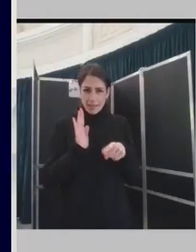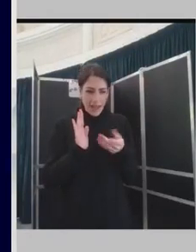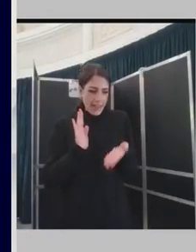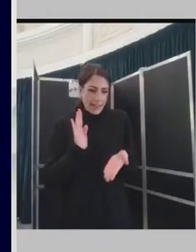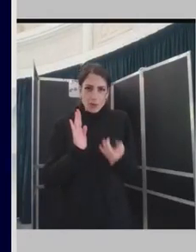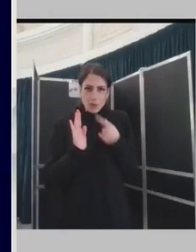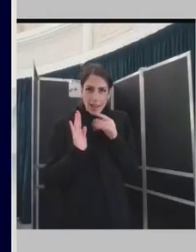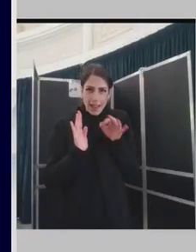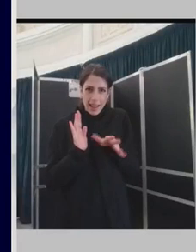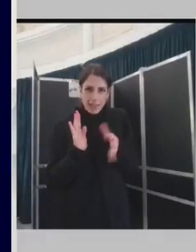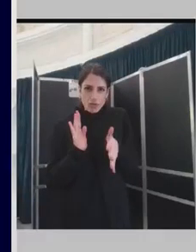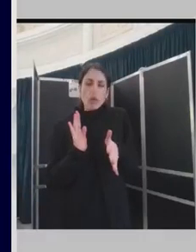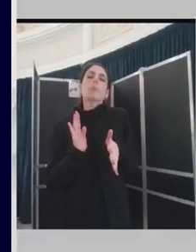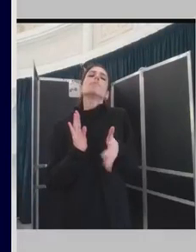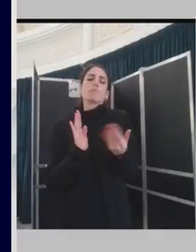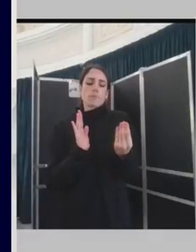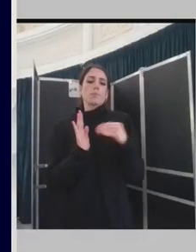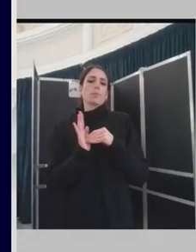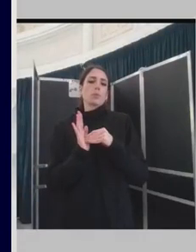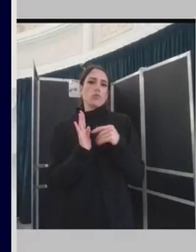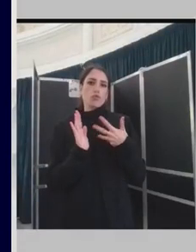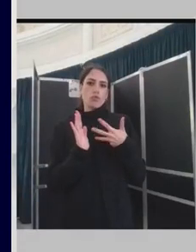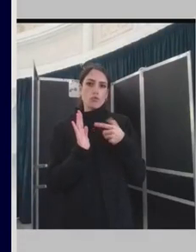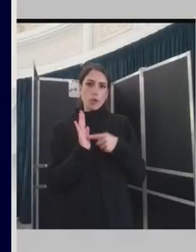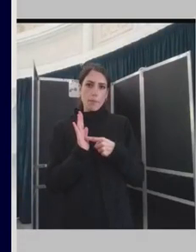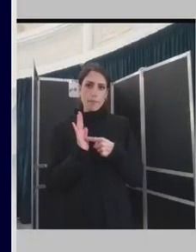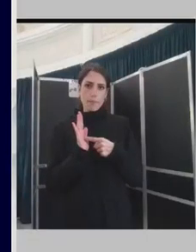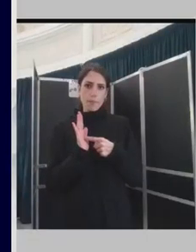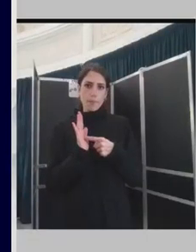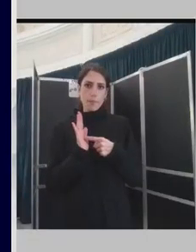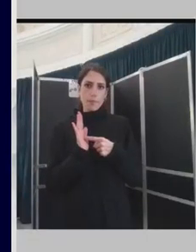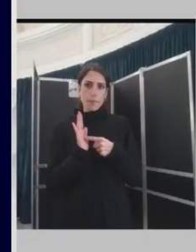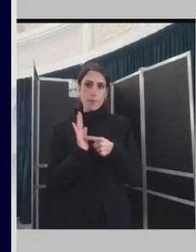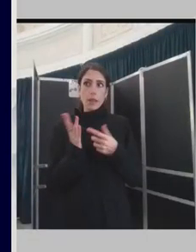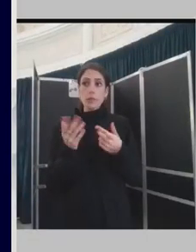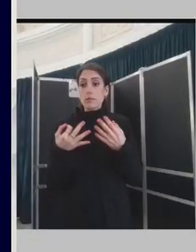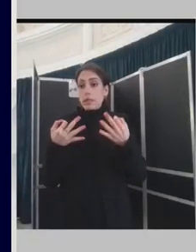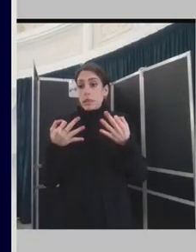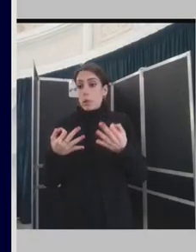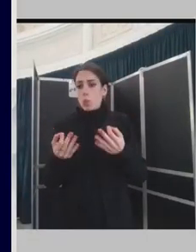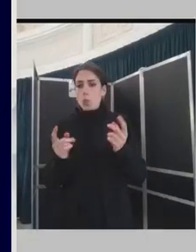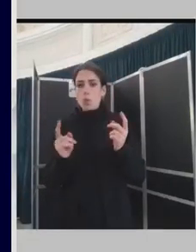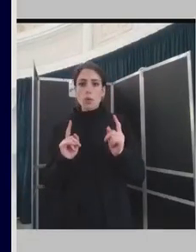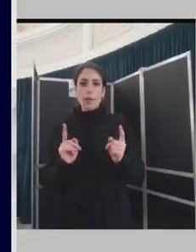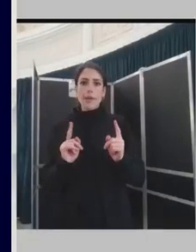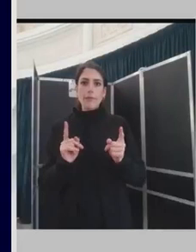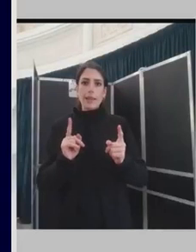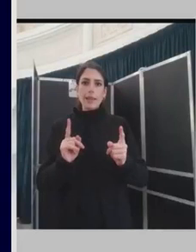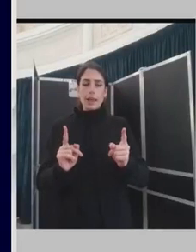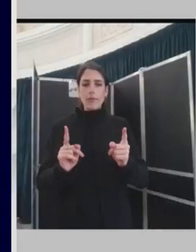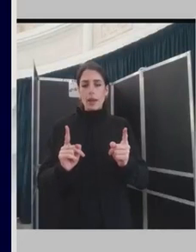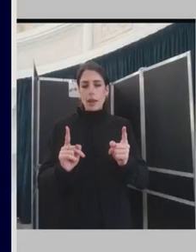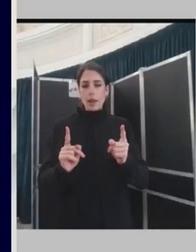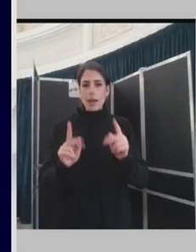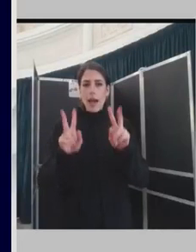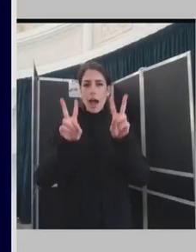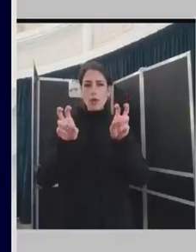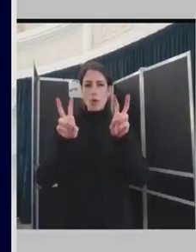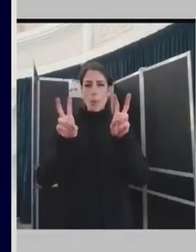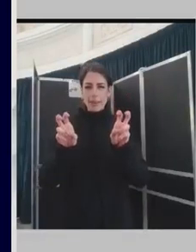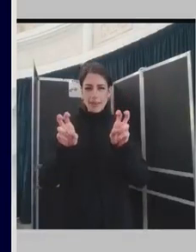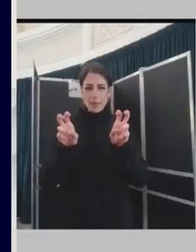sicuramente dovremo affrontare un tema che è stato posto al tavolo specifico in cui si parlava di sicurezza e